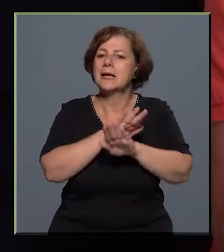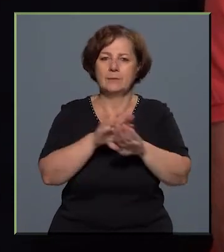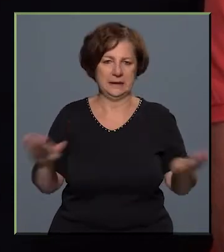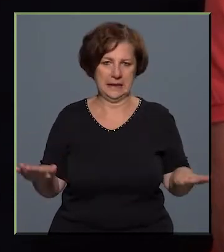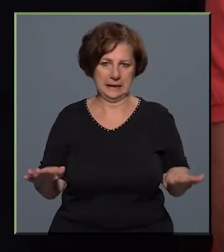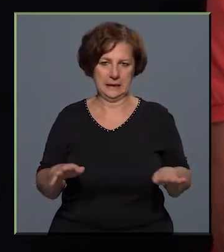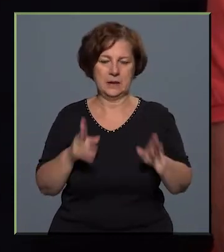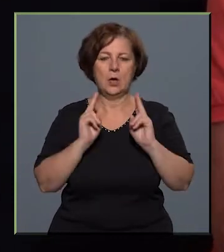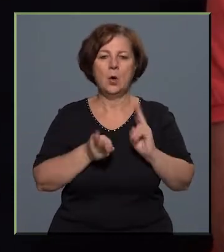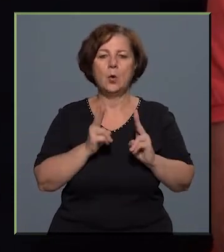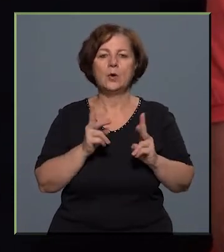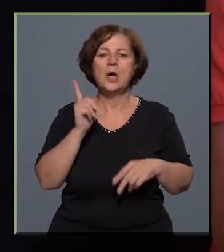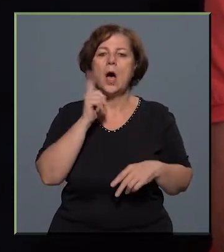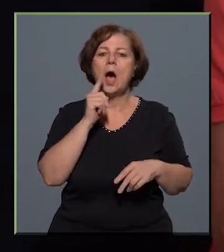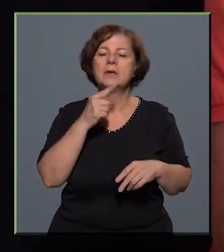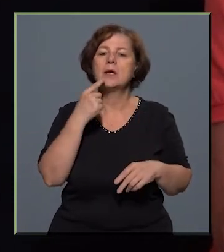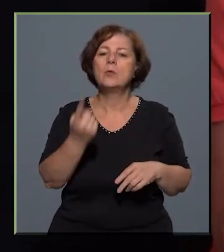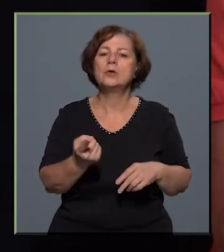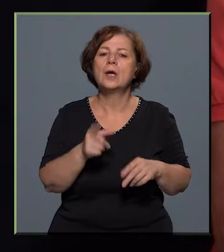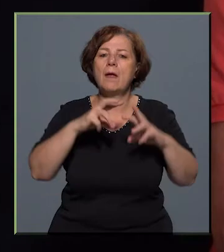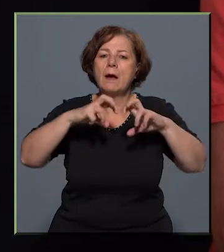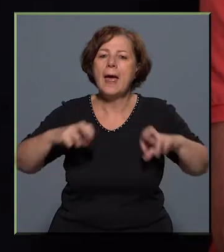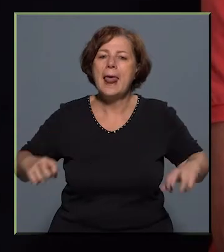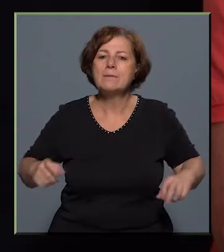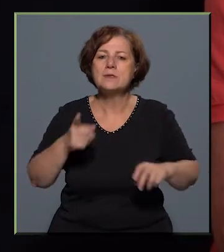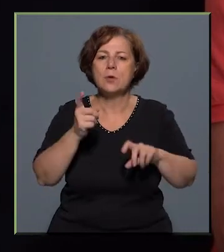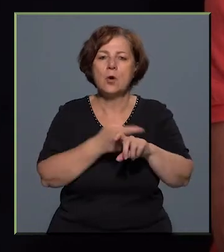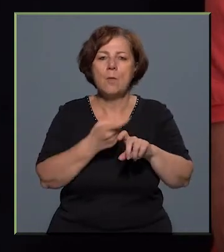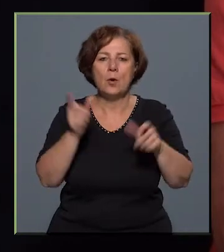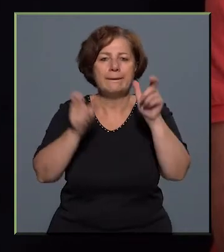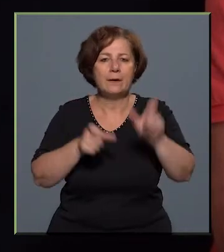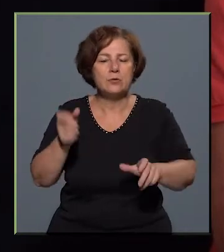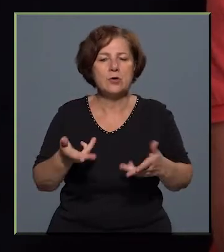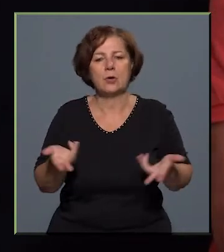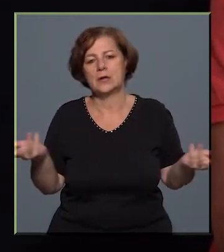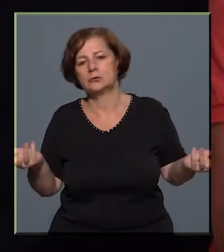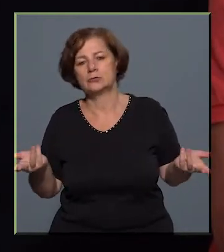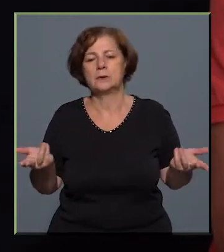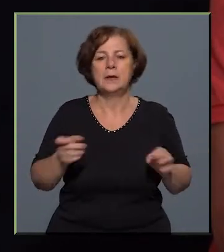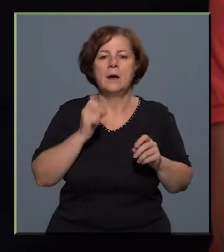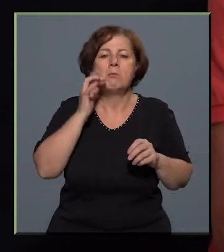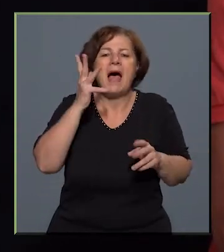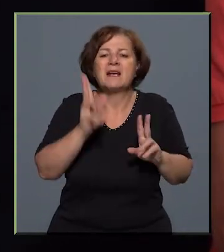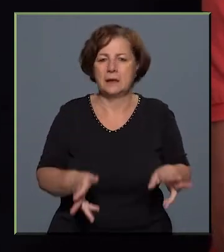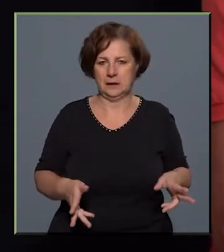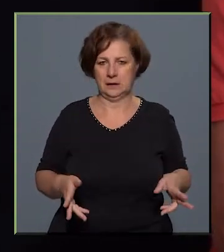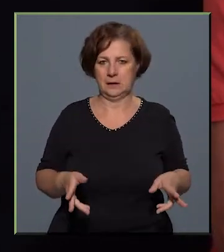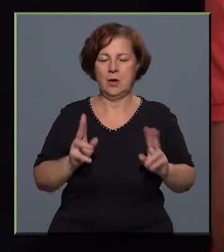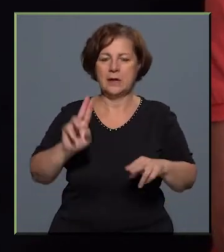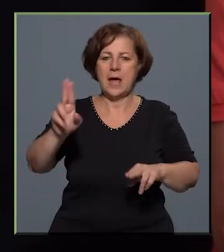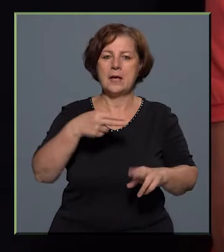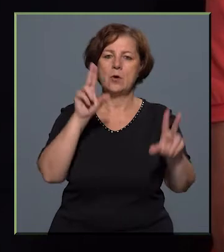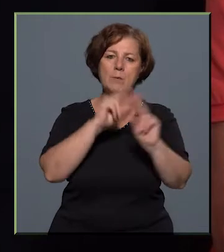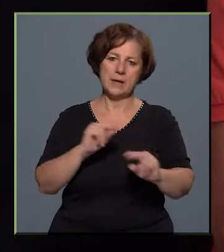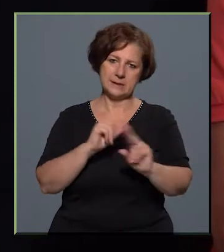mindenki, hogy amit mondanak elemzők, politikusok, és tulajdonképpen bárki, aki